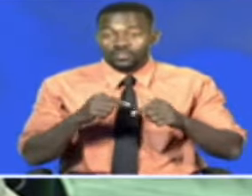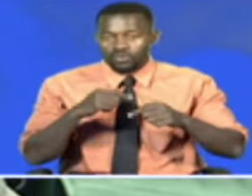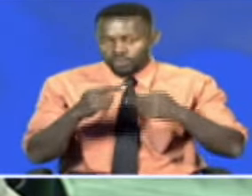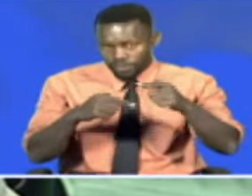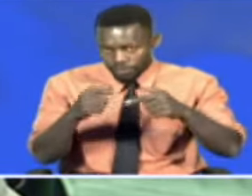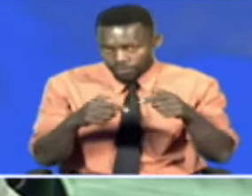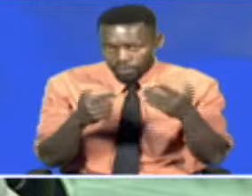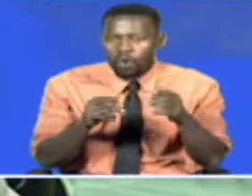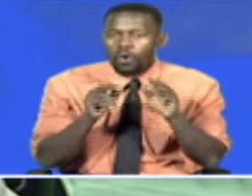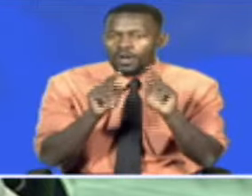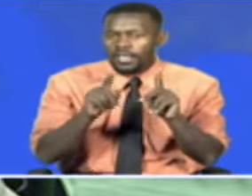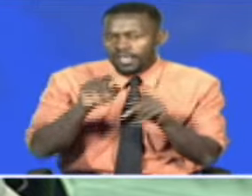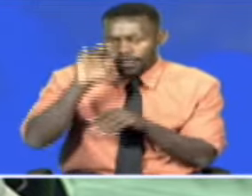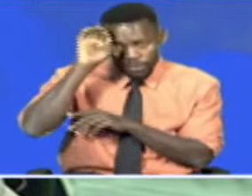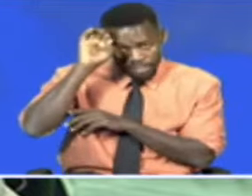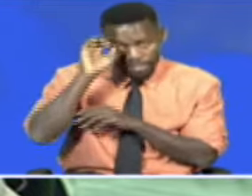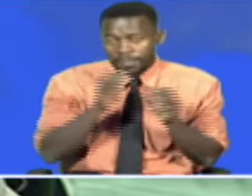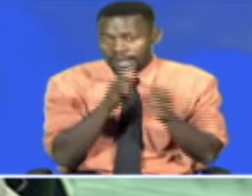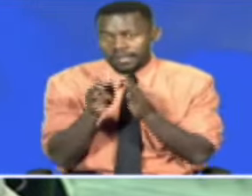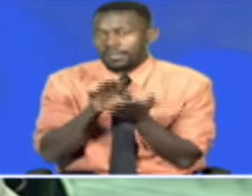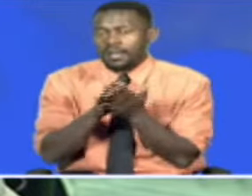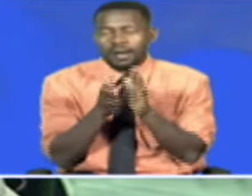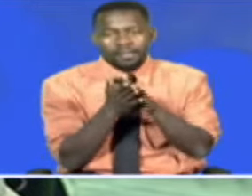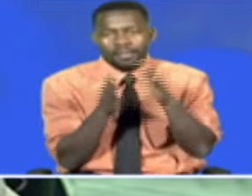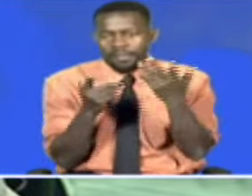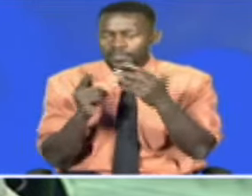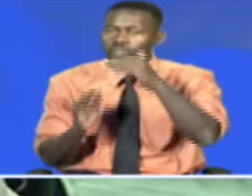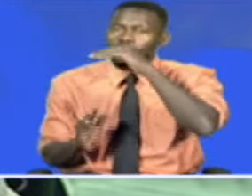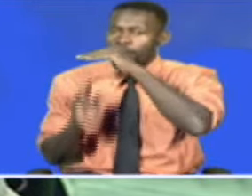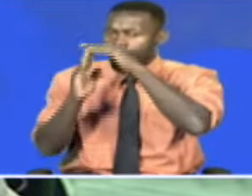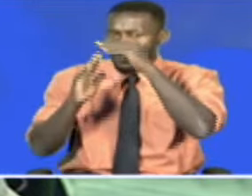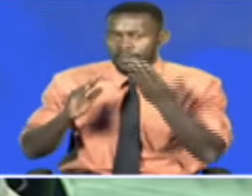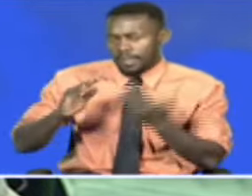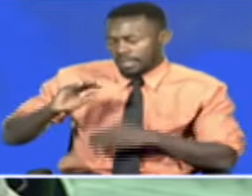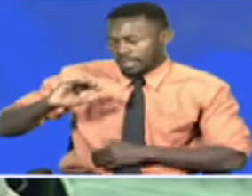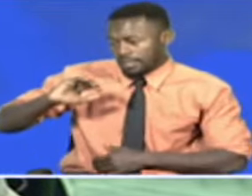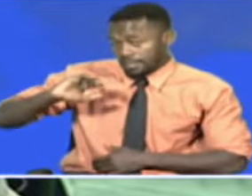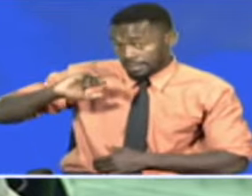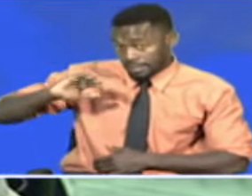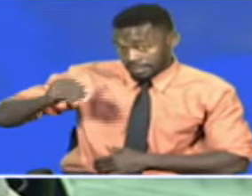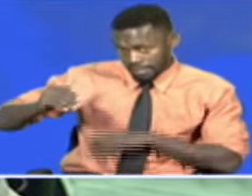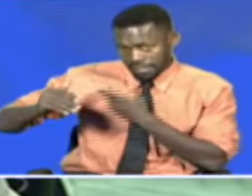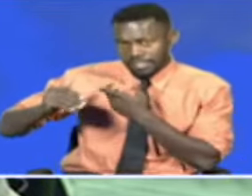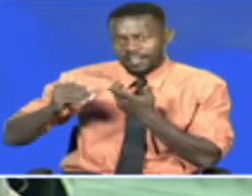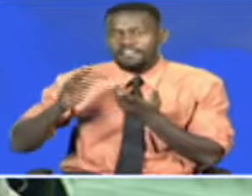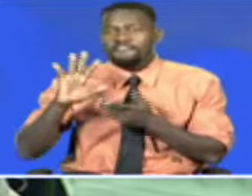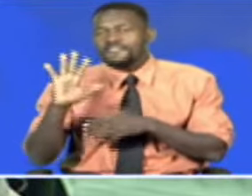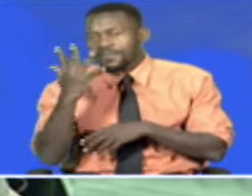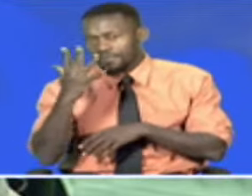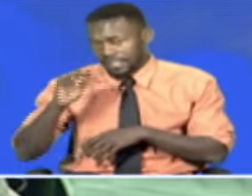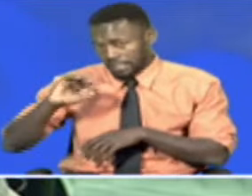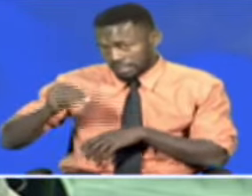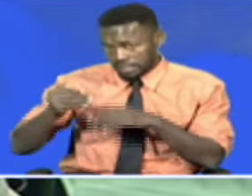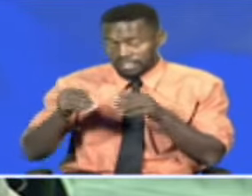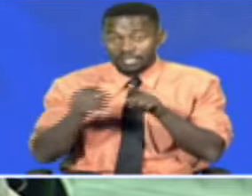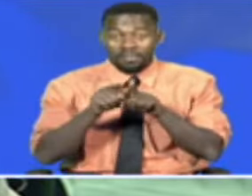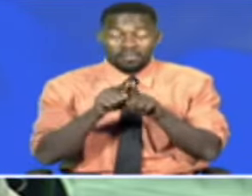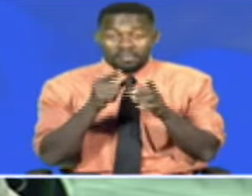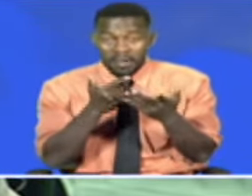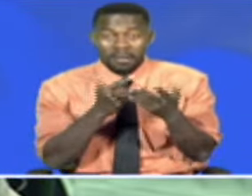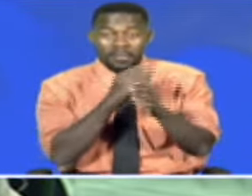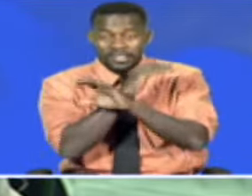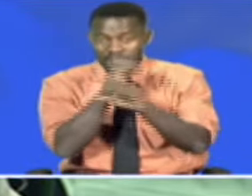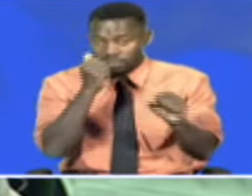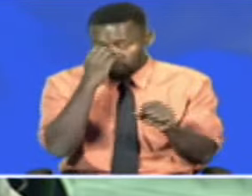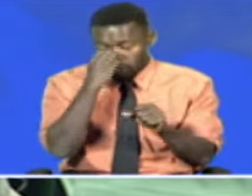jiji kuu la tano baada ya Nakuru yamefikia kilele, huku Rais William Ruto akitarajiwa kuimarisha